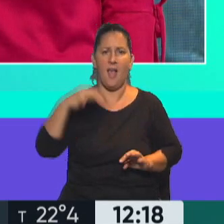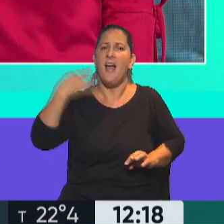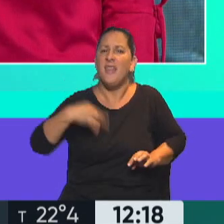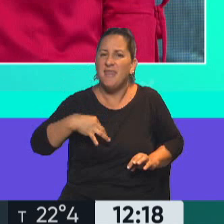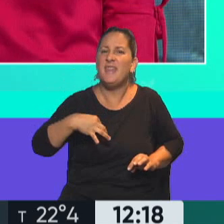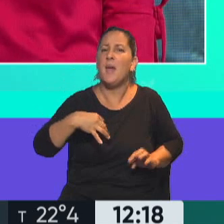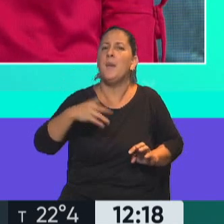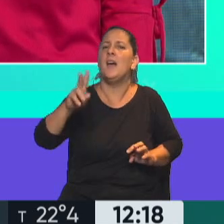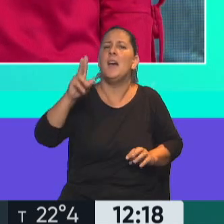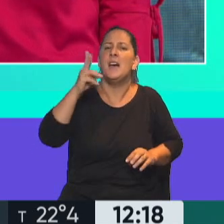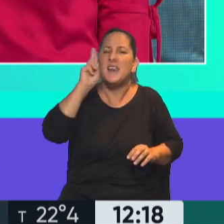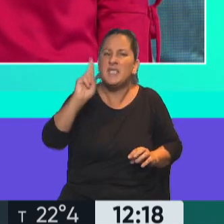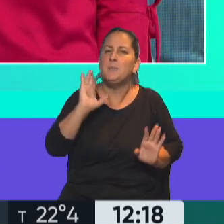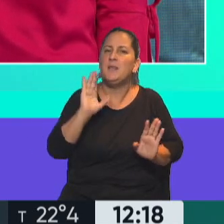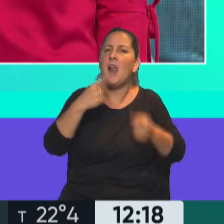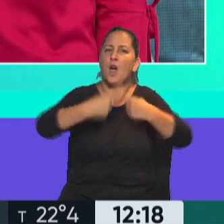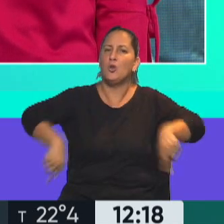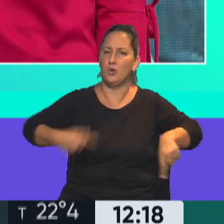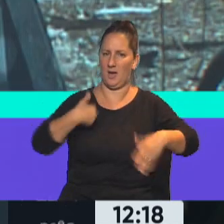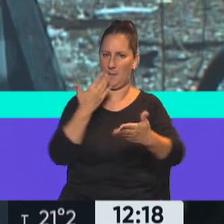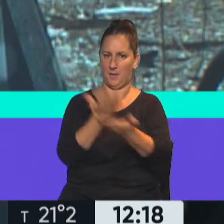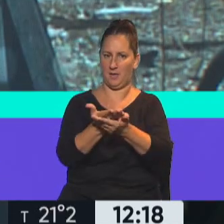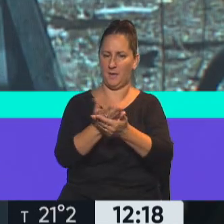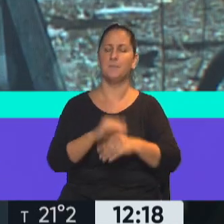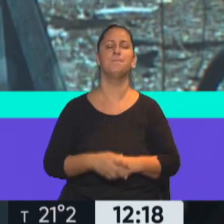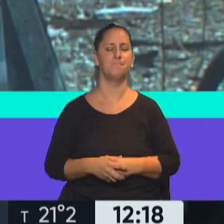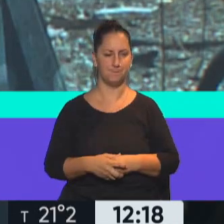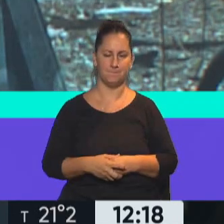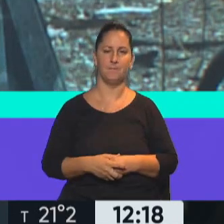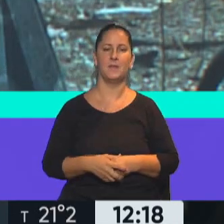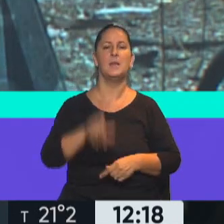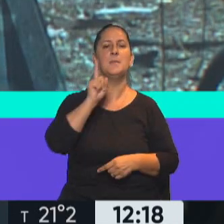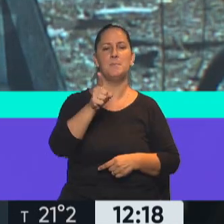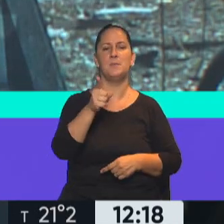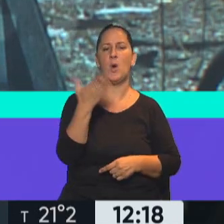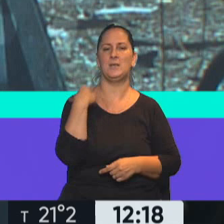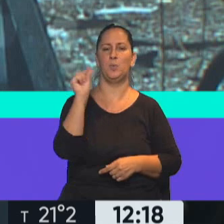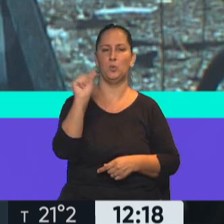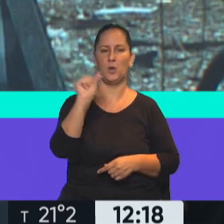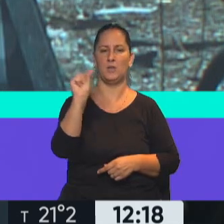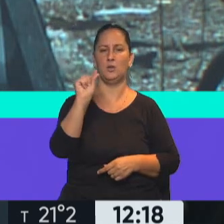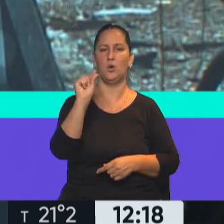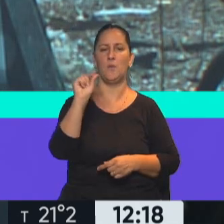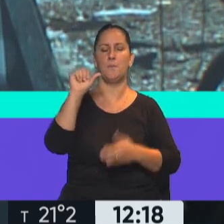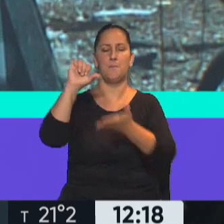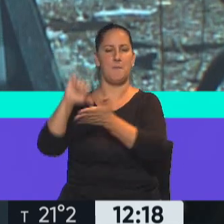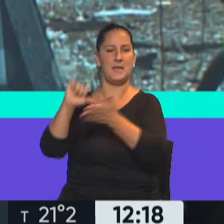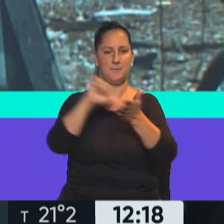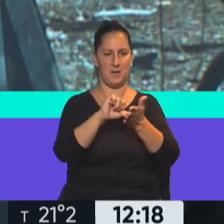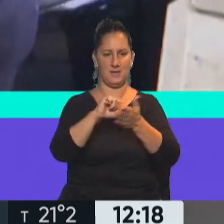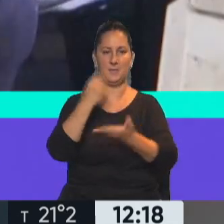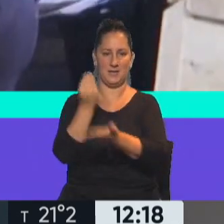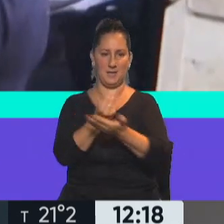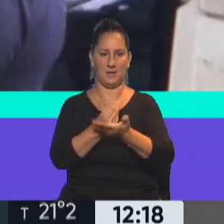las demandas de seguridad que proponía. Correcto. Si te parece, Alejandra, compartimos lo que decían justamente hace pocas horas ambos cancilleres luego de la